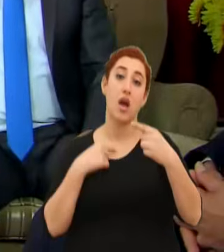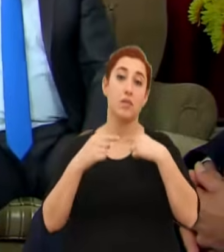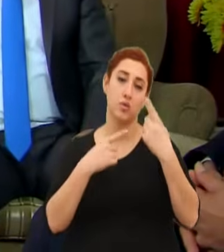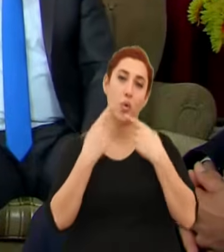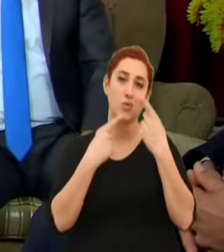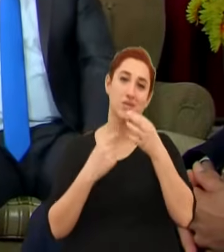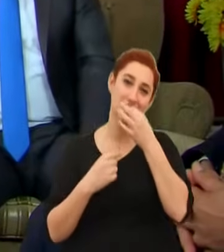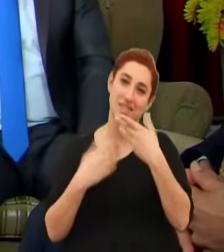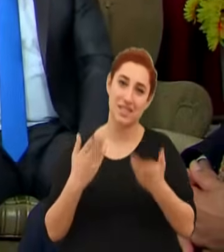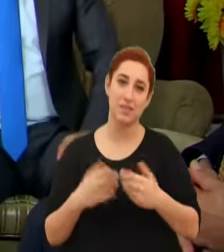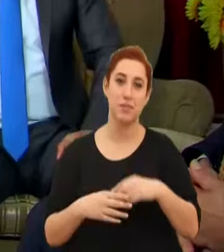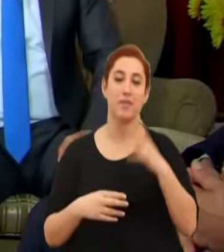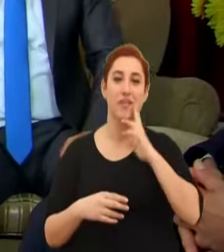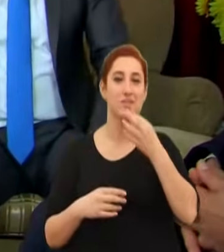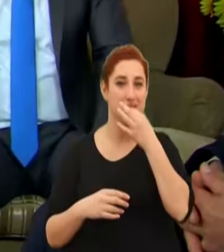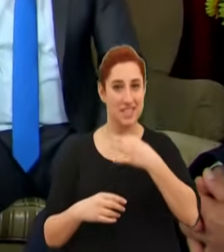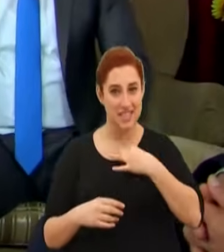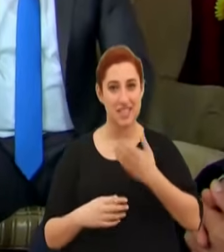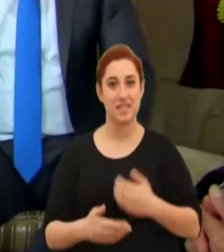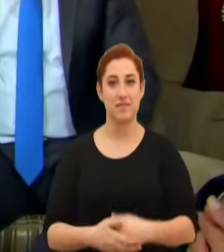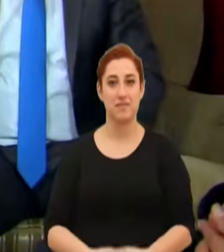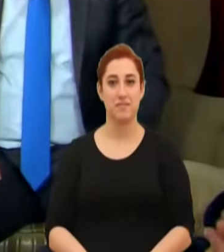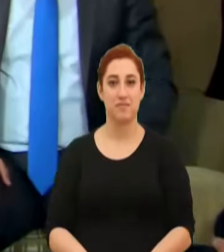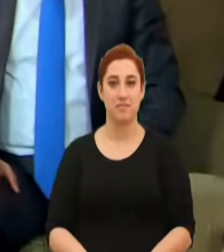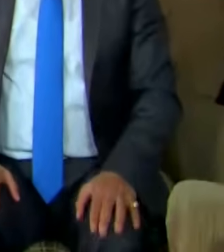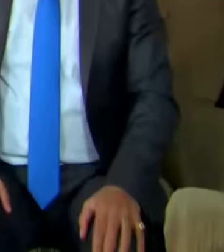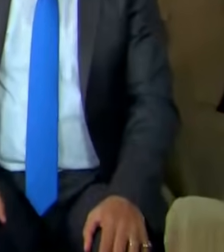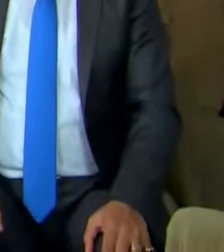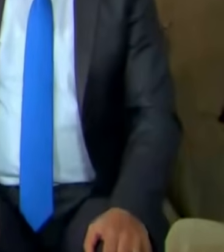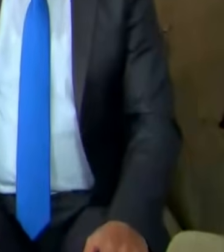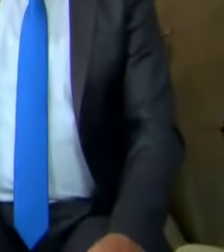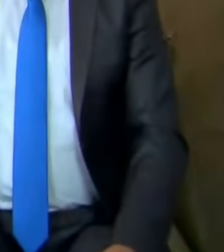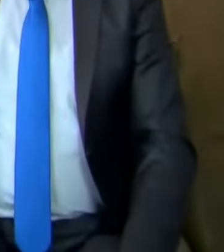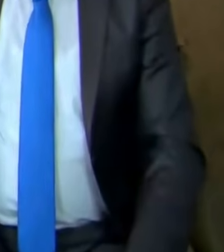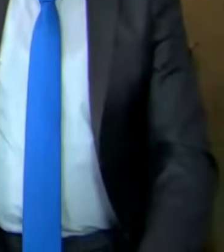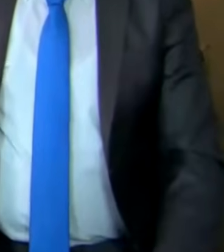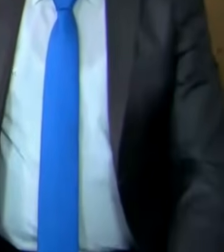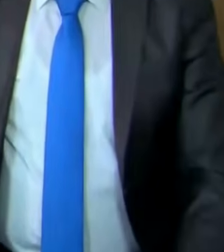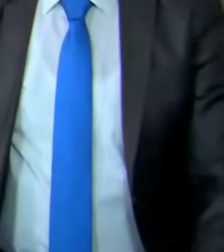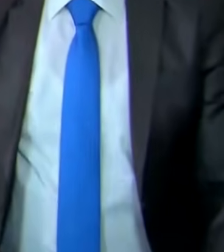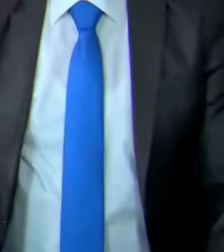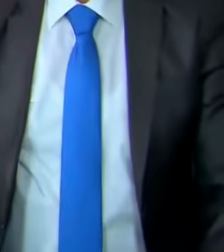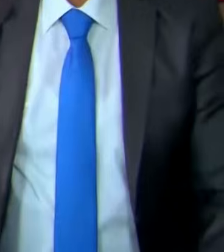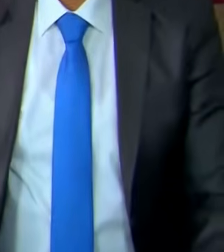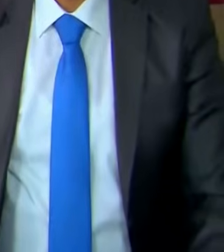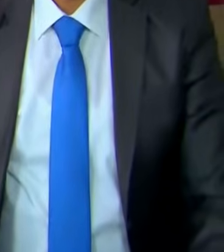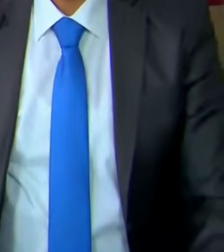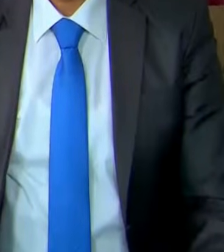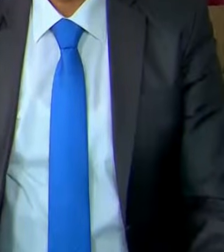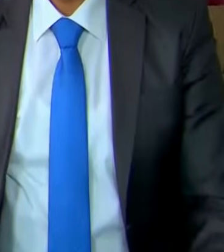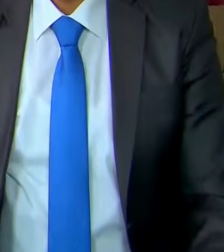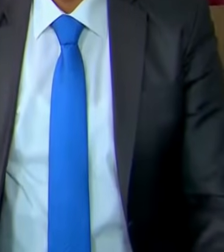aramızda konuşuruz. Müsaade isteyelim. Efendim müsaadenizle. Müsaadenizle. Erdem şaştı kaldı. Ne diyeceğini bilemiyor.